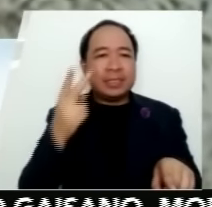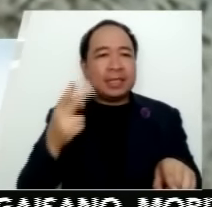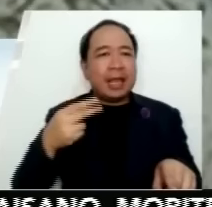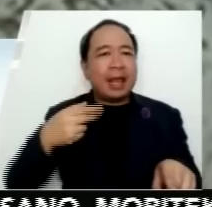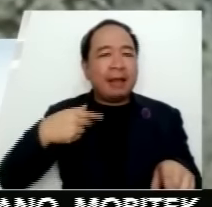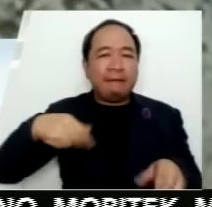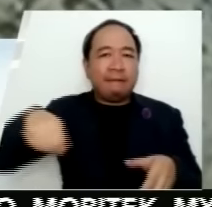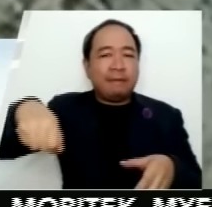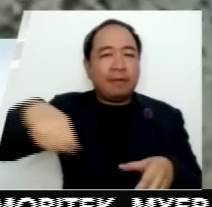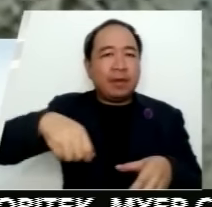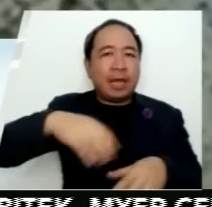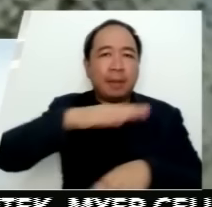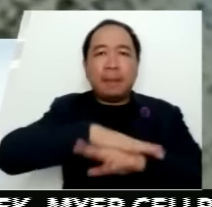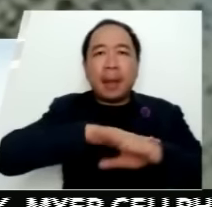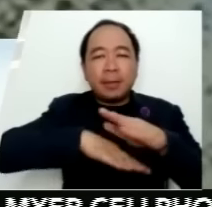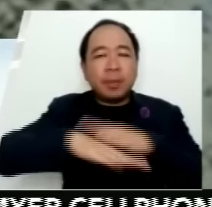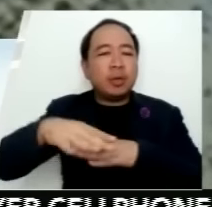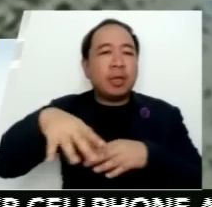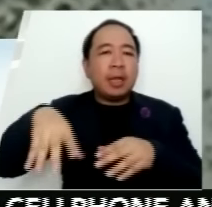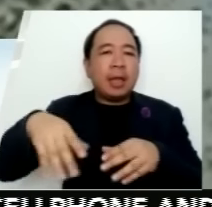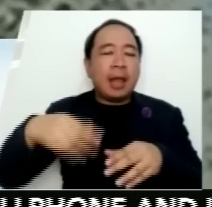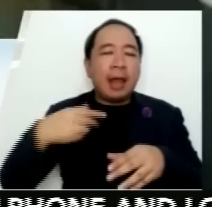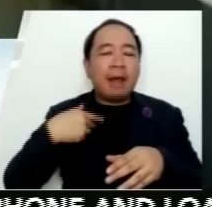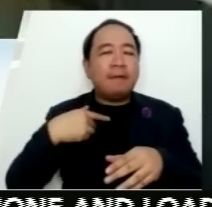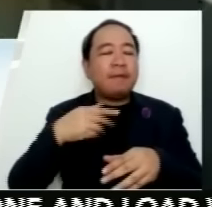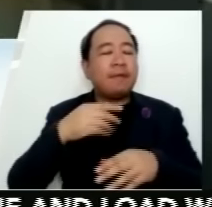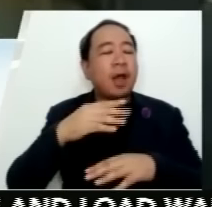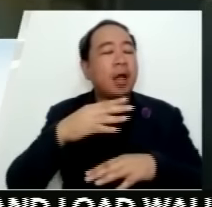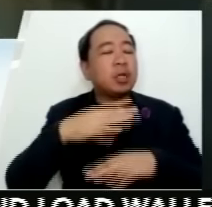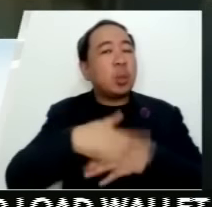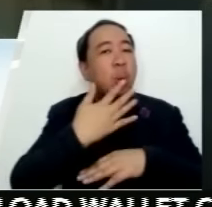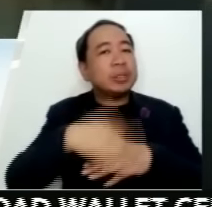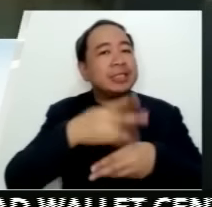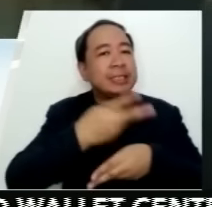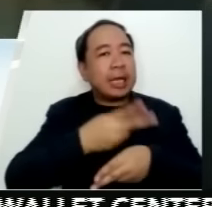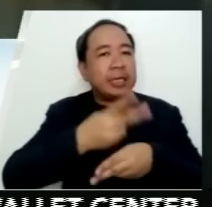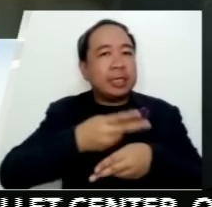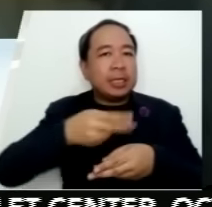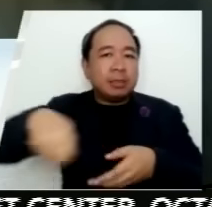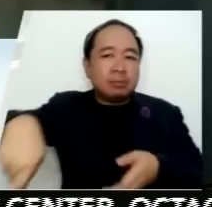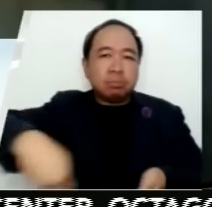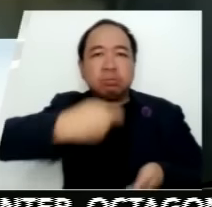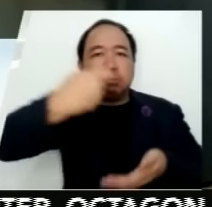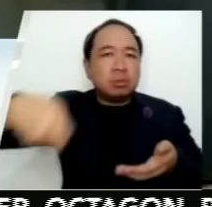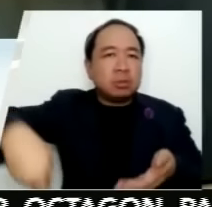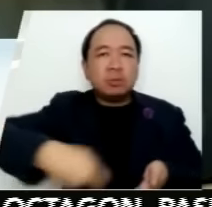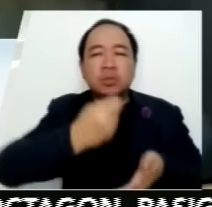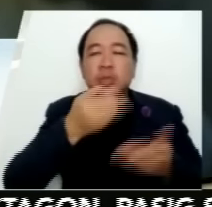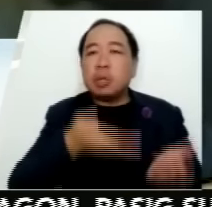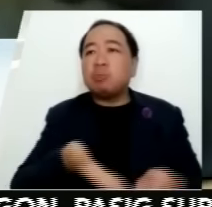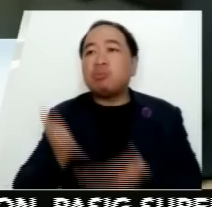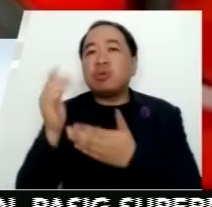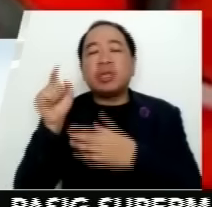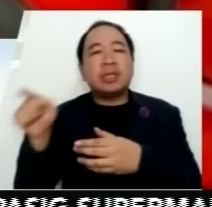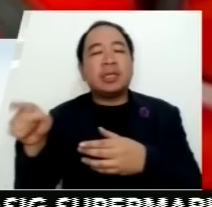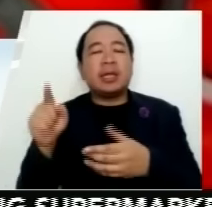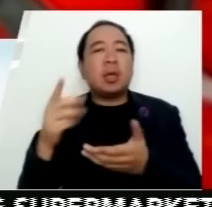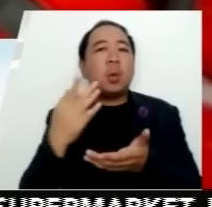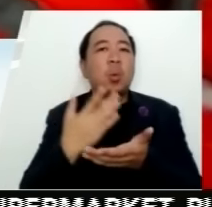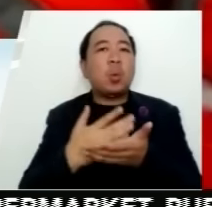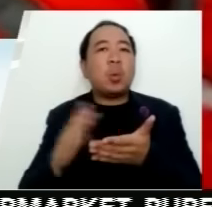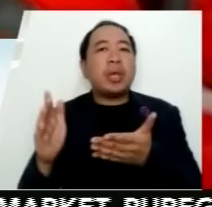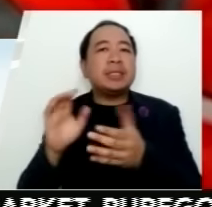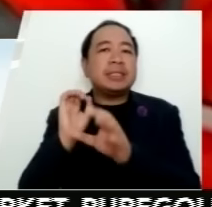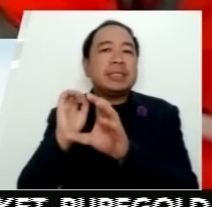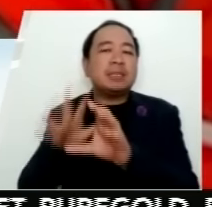Coast Guard sa sumadsad na MV Mirola 1. Dadalhin sa waste disposal facility ang makukolektang langis. Pero